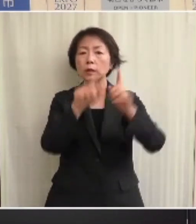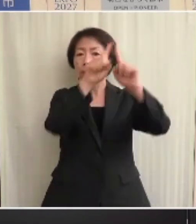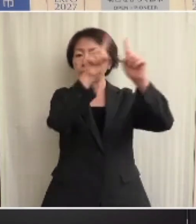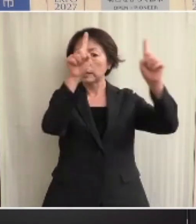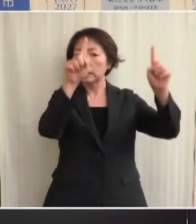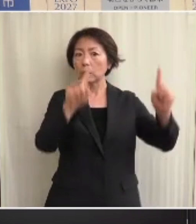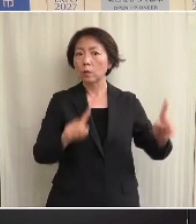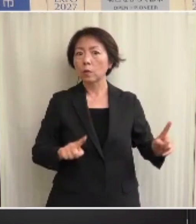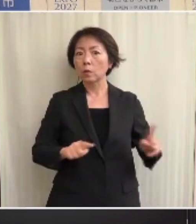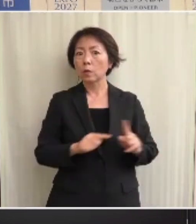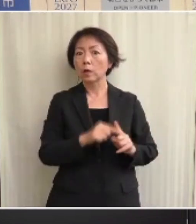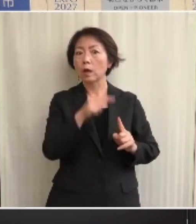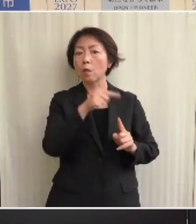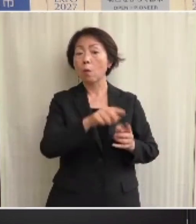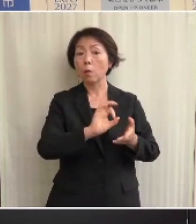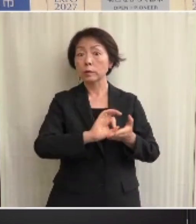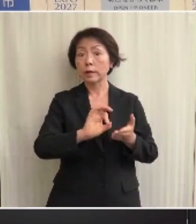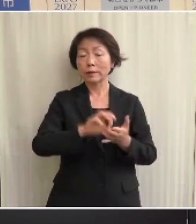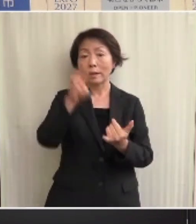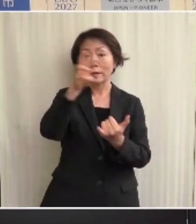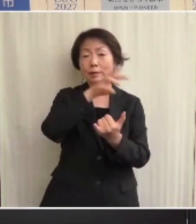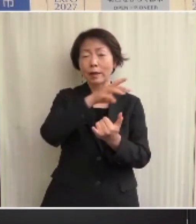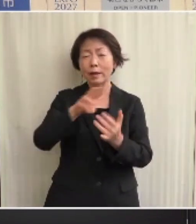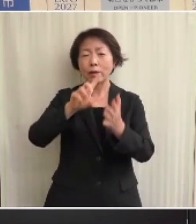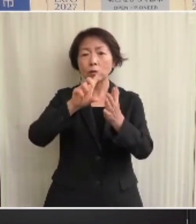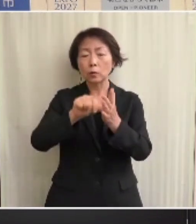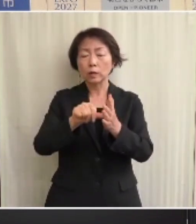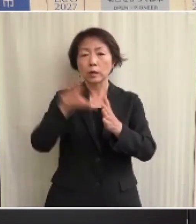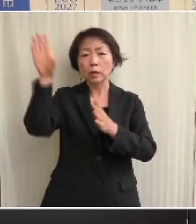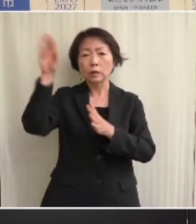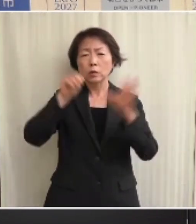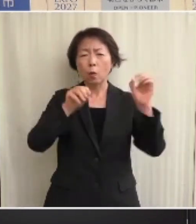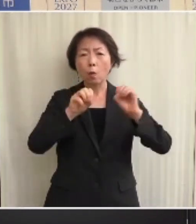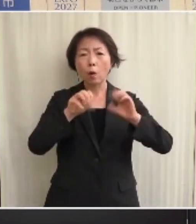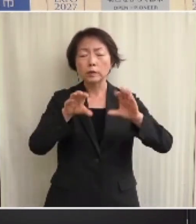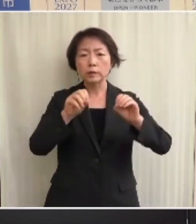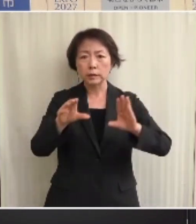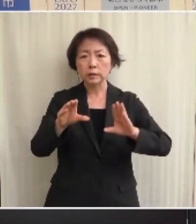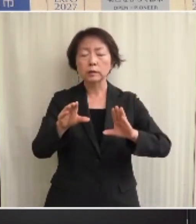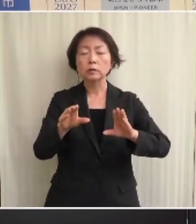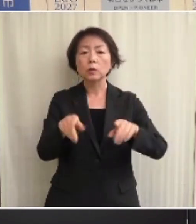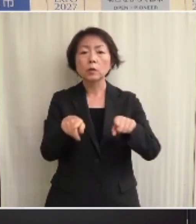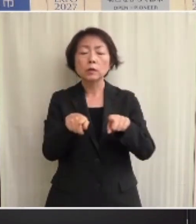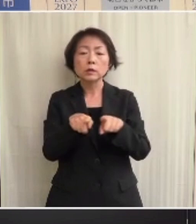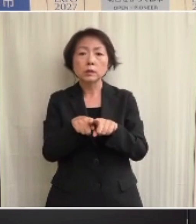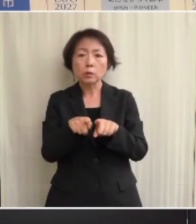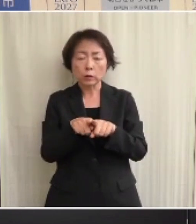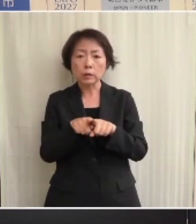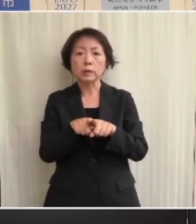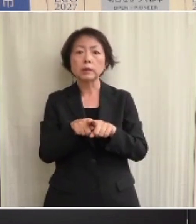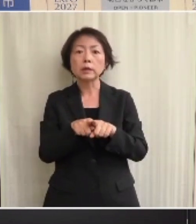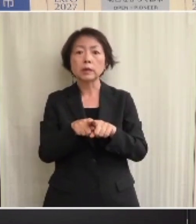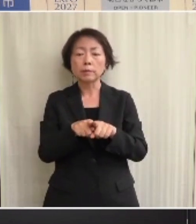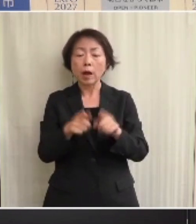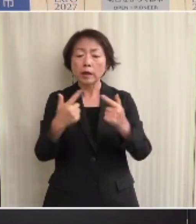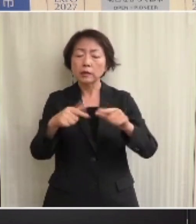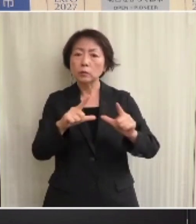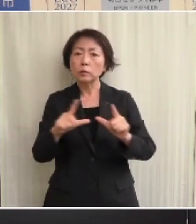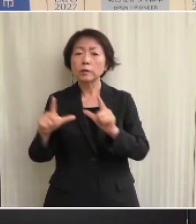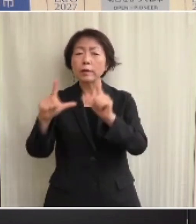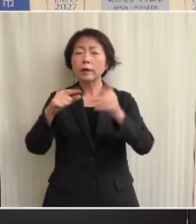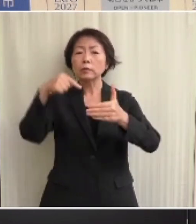った、災害時における情報発信の取り組みと合わせまして、平時